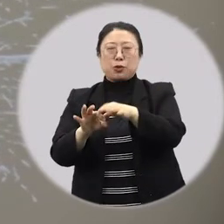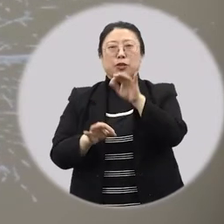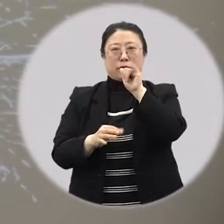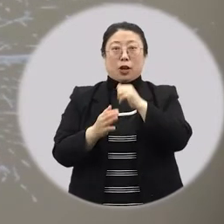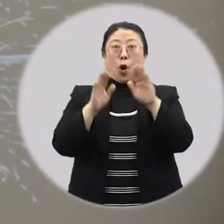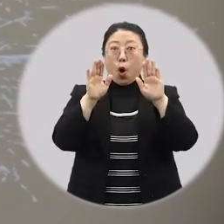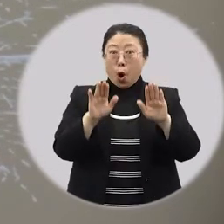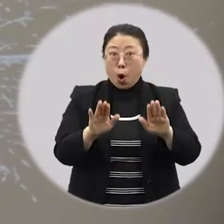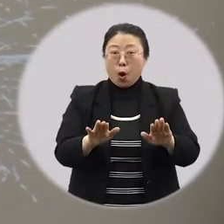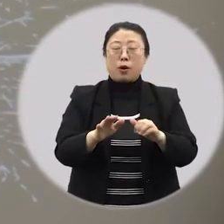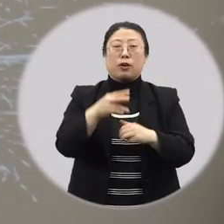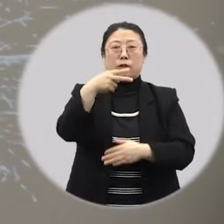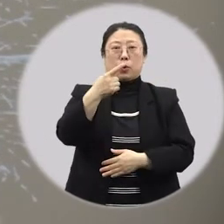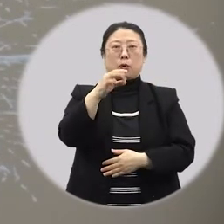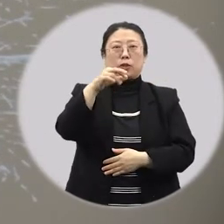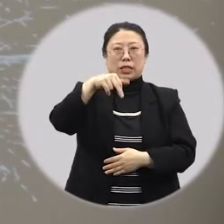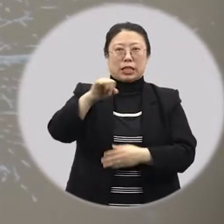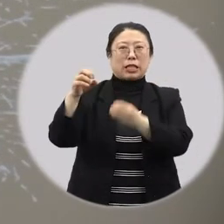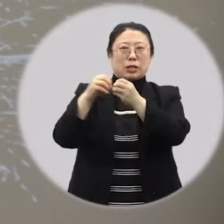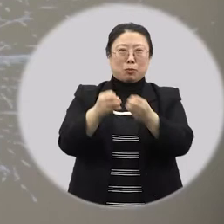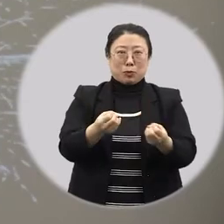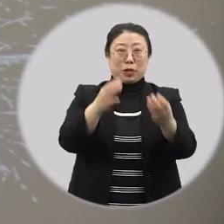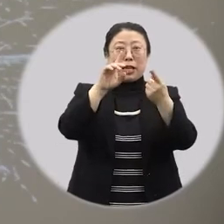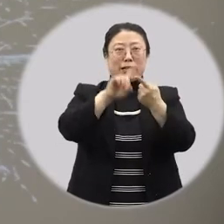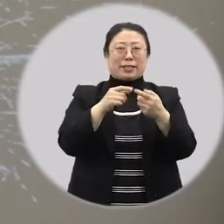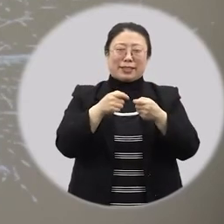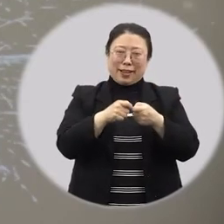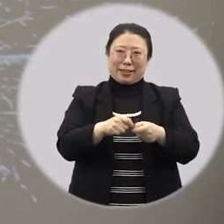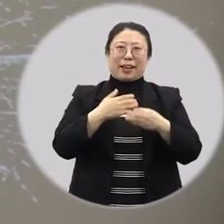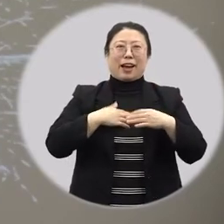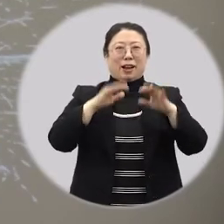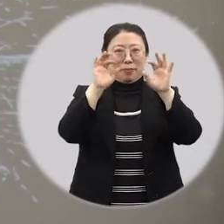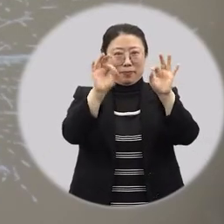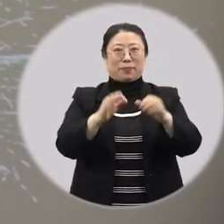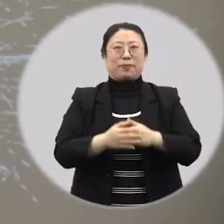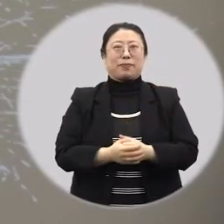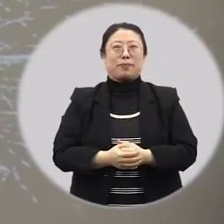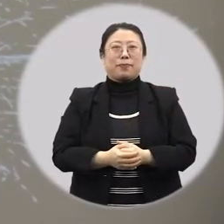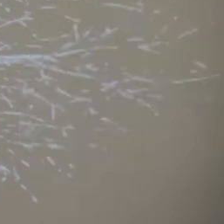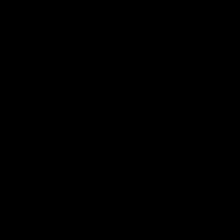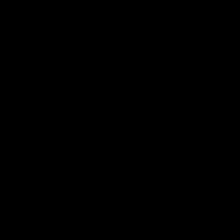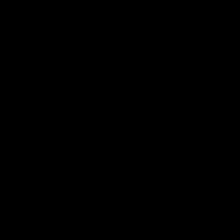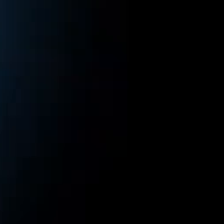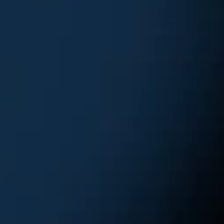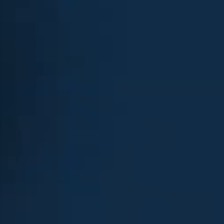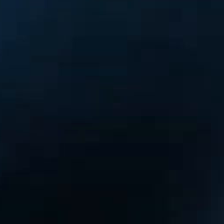오늘은 동지 풍속에 대해 자세히 알아보기로 해요